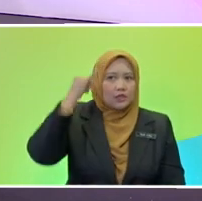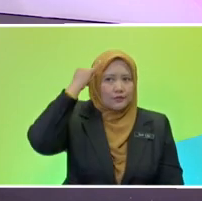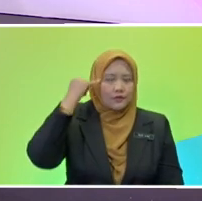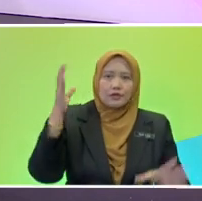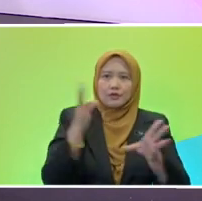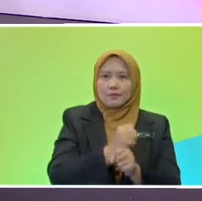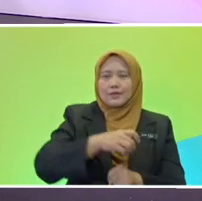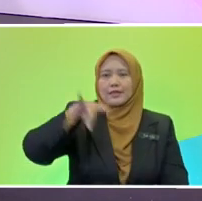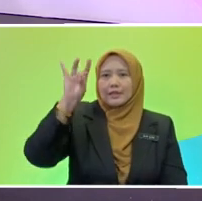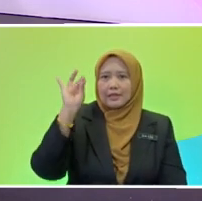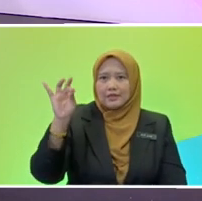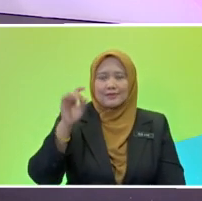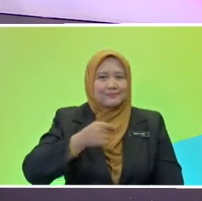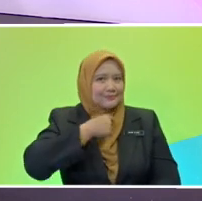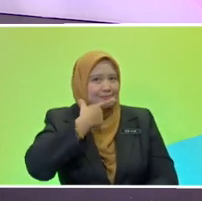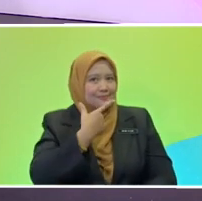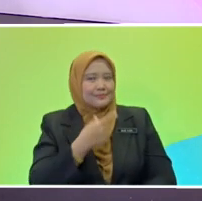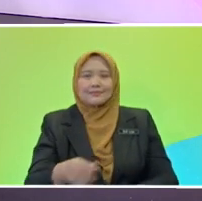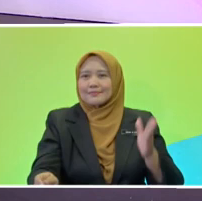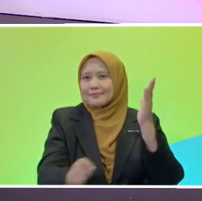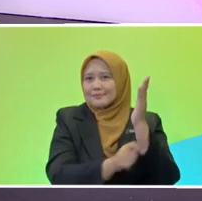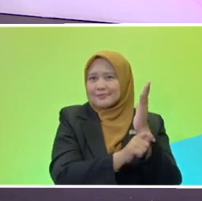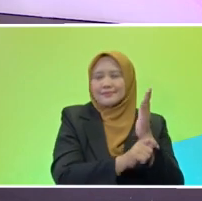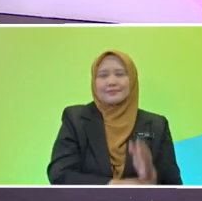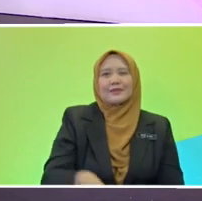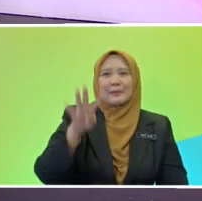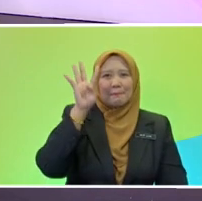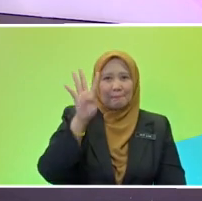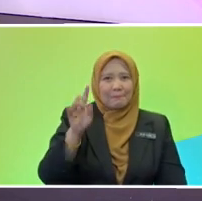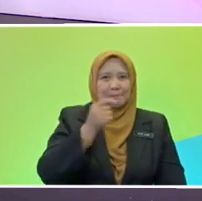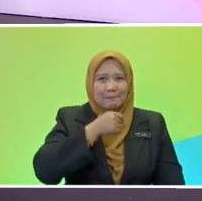Coba Anda gila empat senyuman Jadi cukup bagi semua